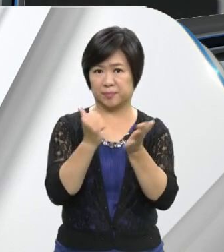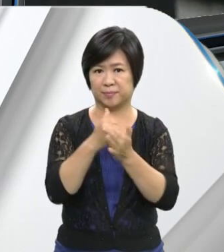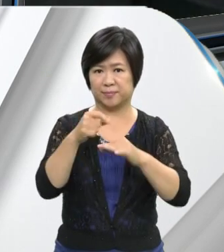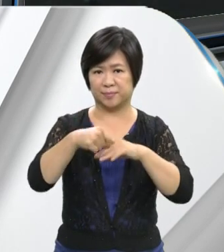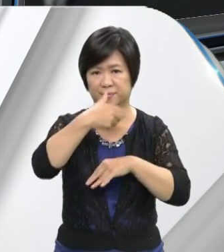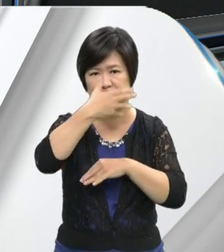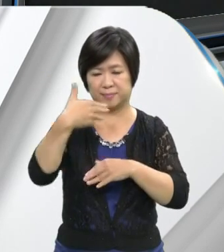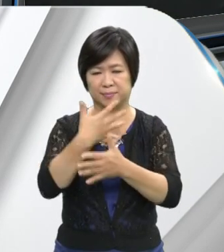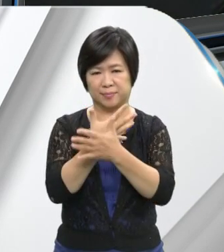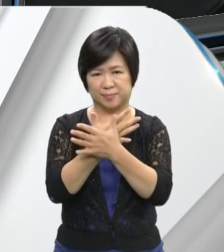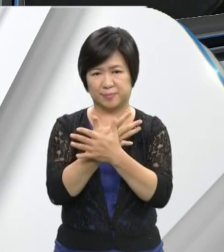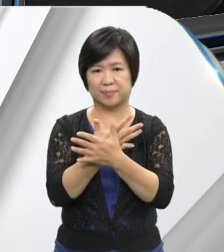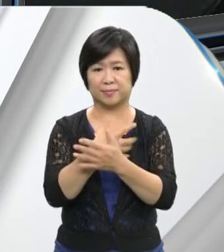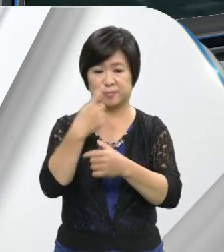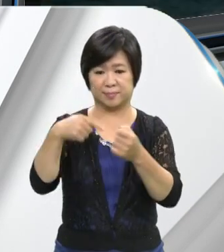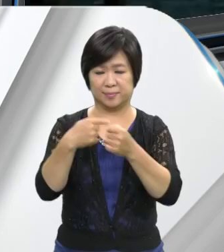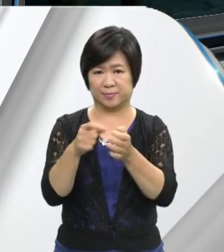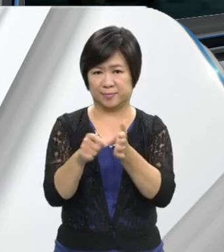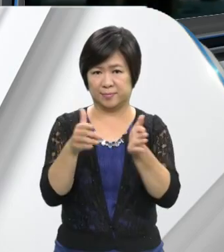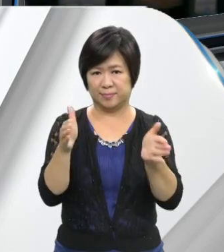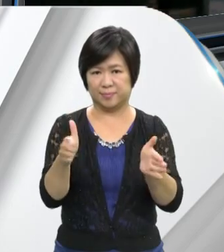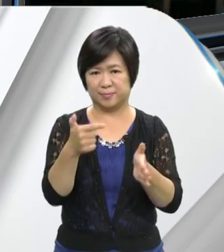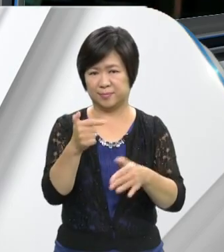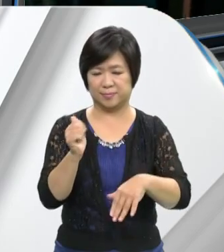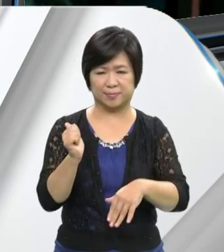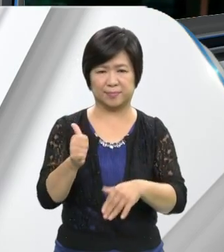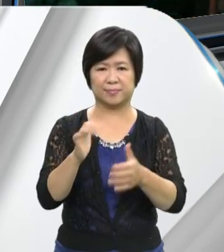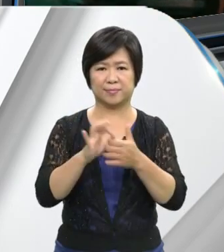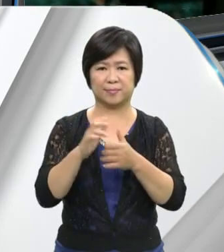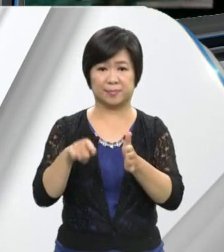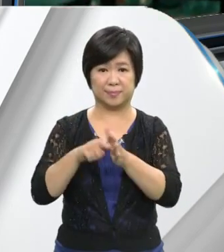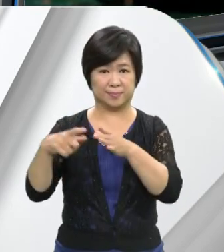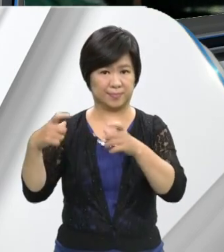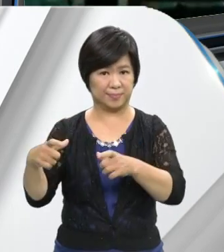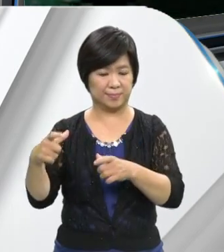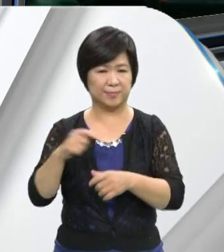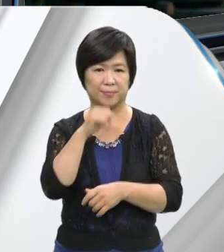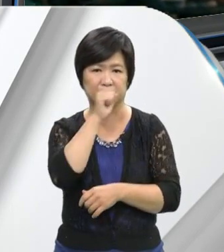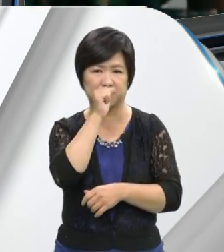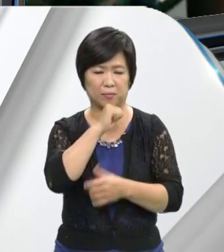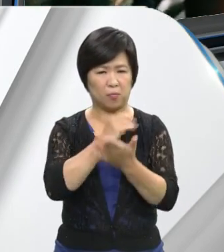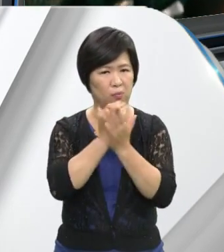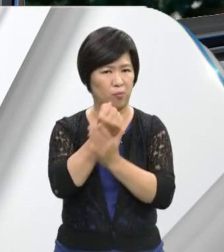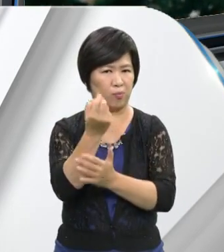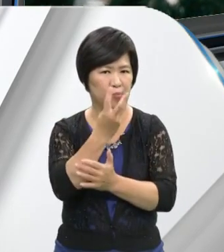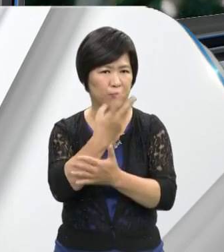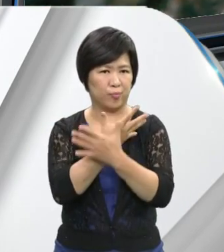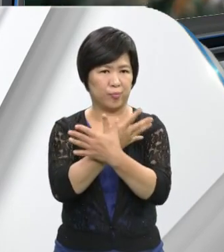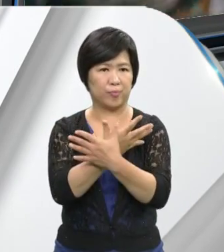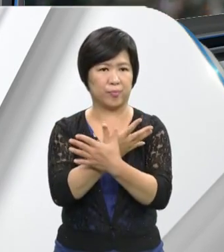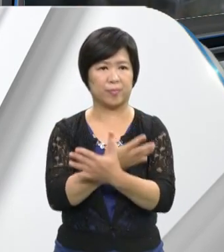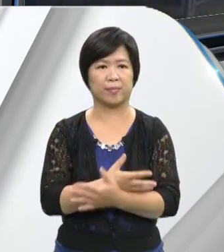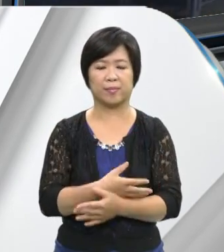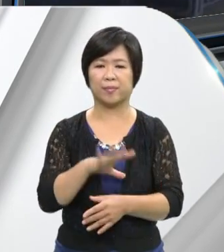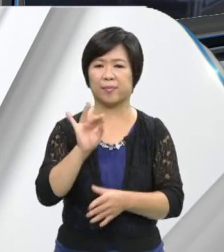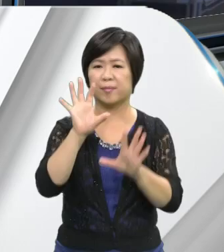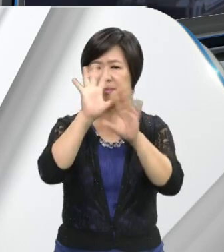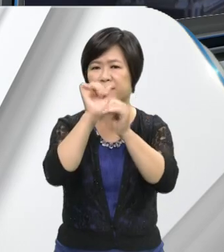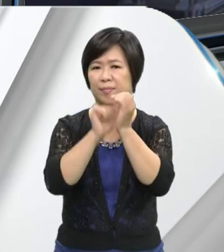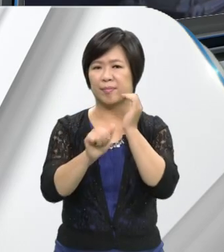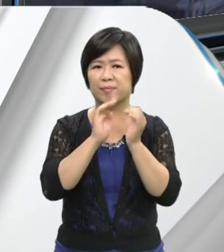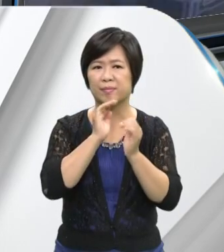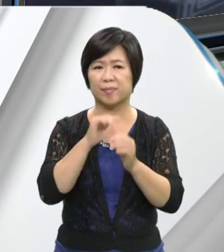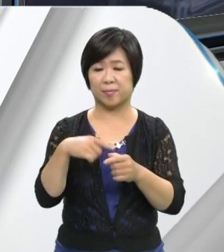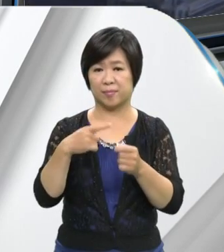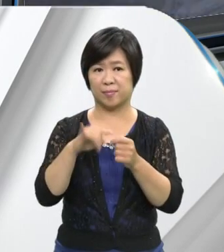行业专辑、年度最佳专辑、那最佳行业歌手三项大奖。百家姓那米萨对阿布